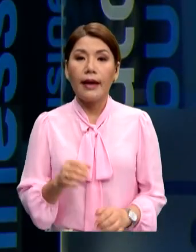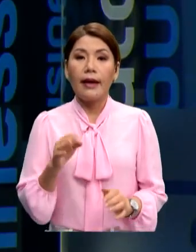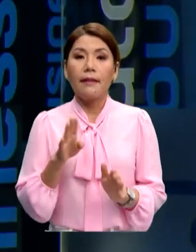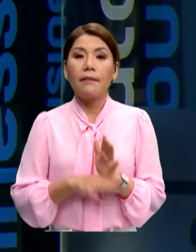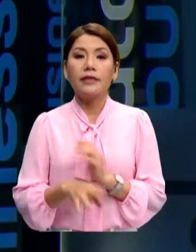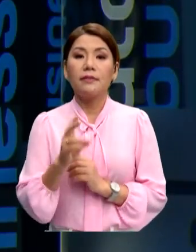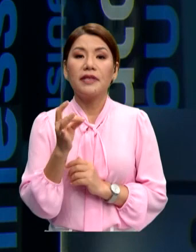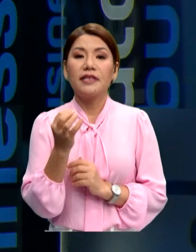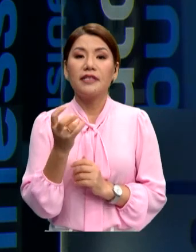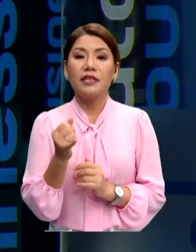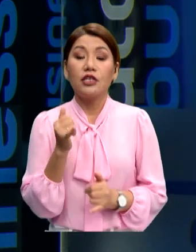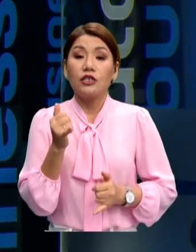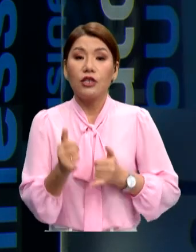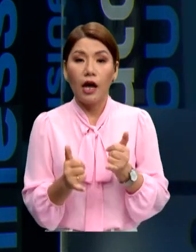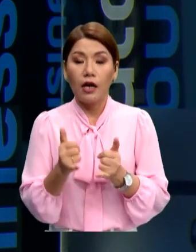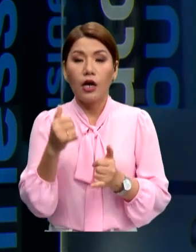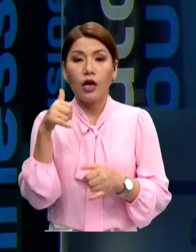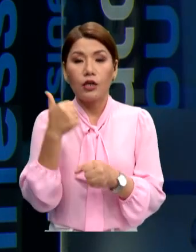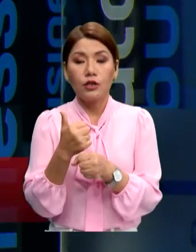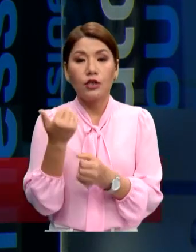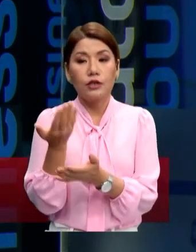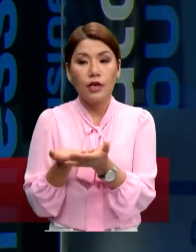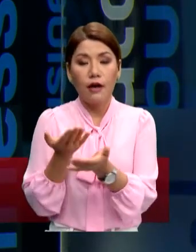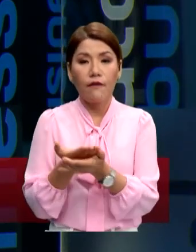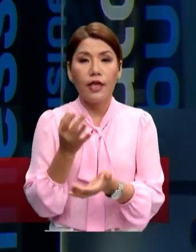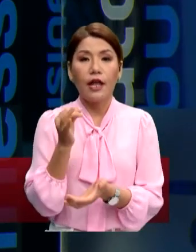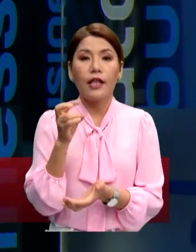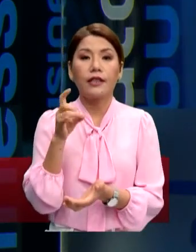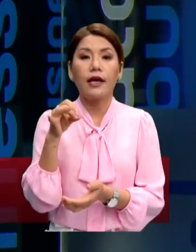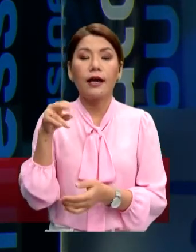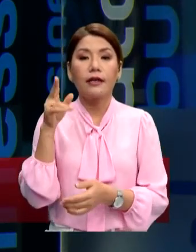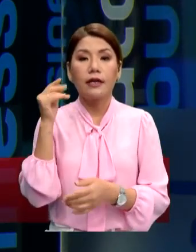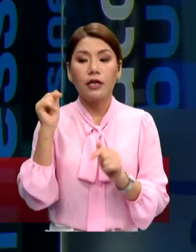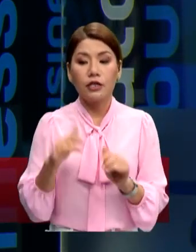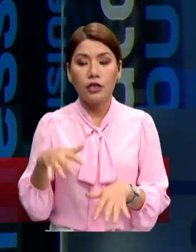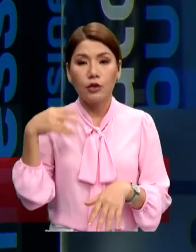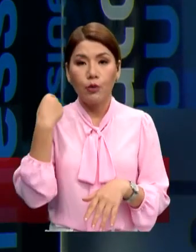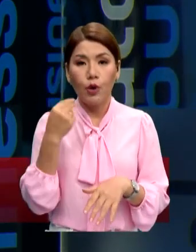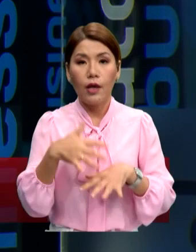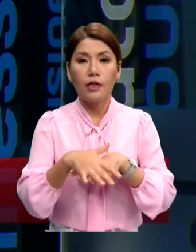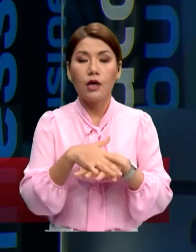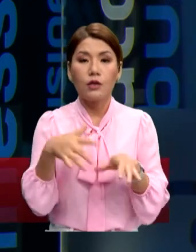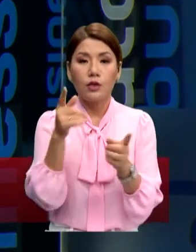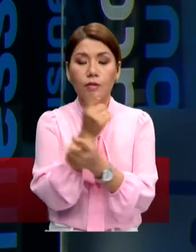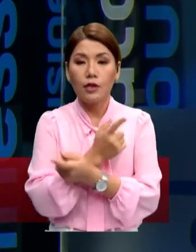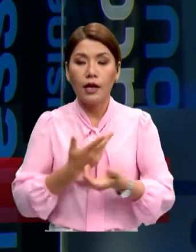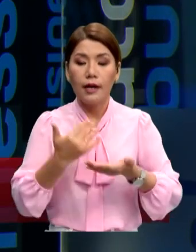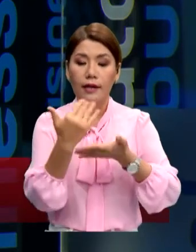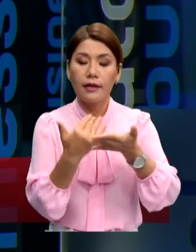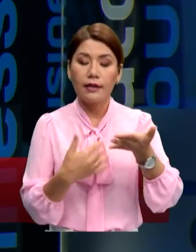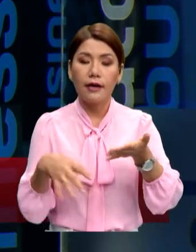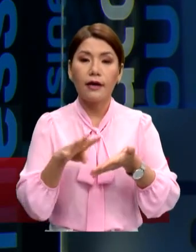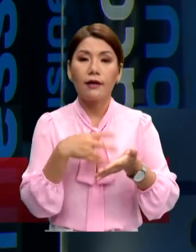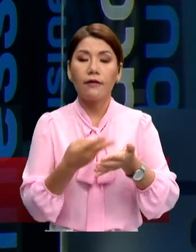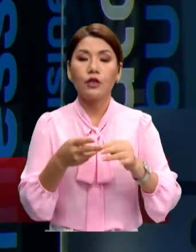Беспрецедентный шаг, так охарактеризовал государственный советник Ирлан Карин решение президента обнародовать весь электоральный график. Об